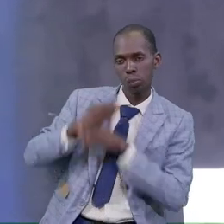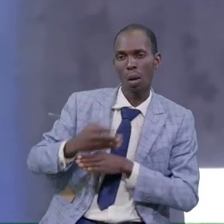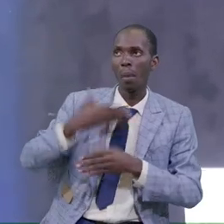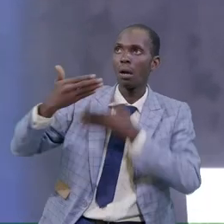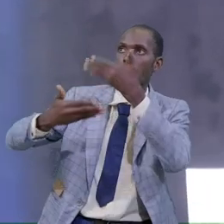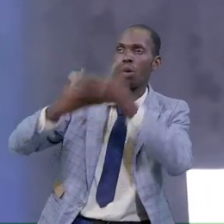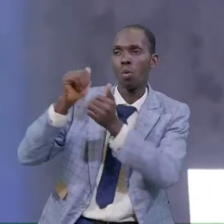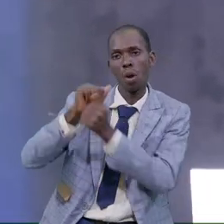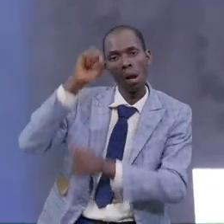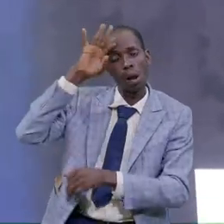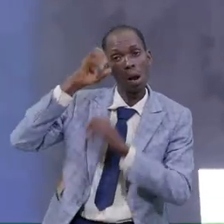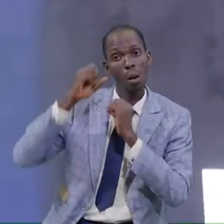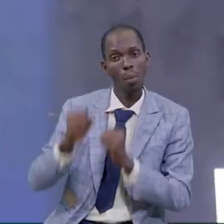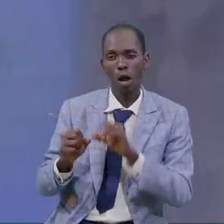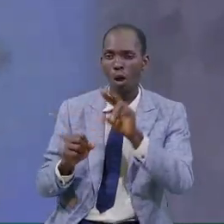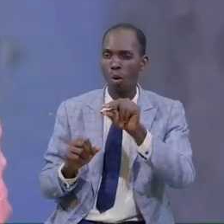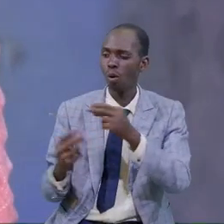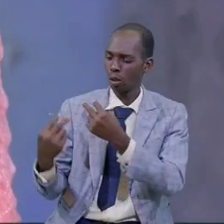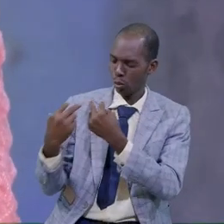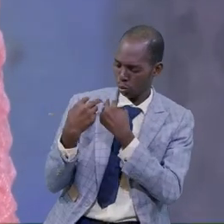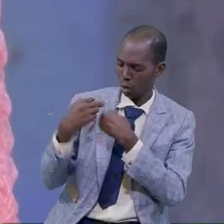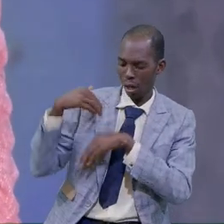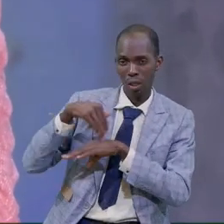puissance occulte. Regarde en toi